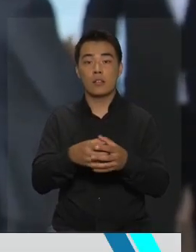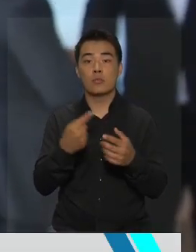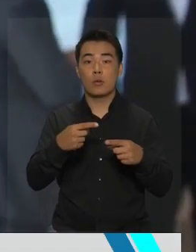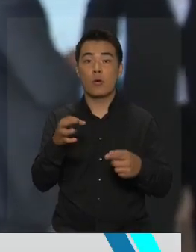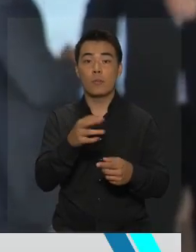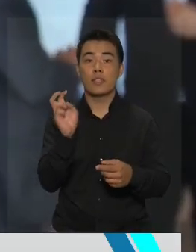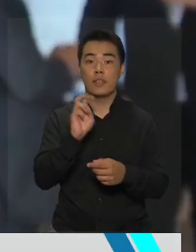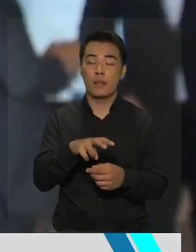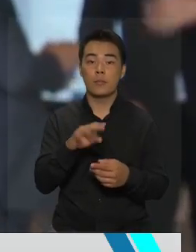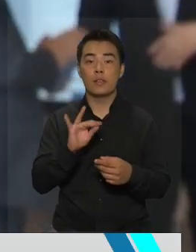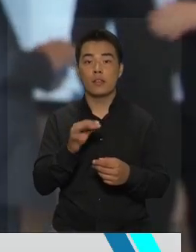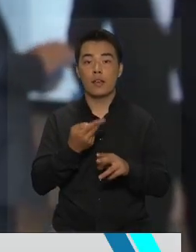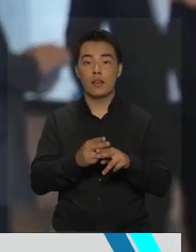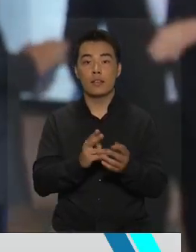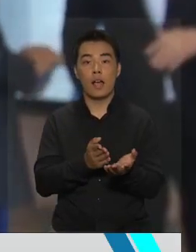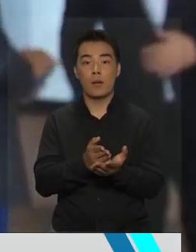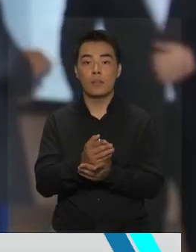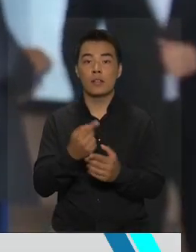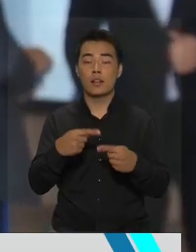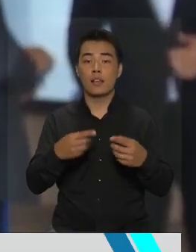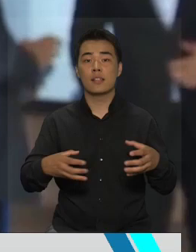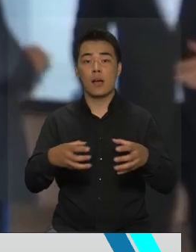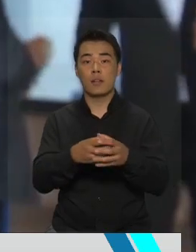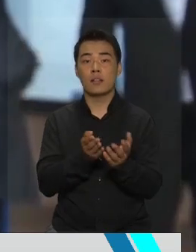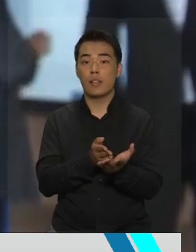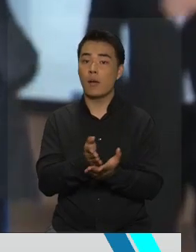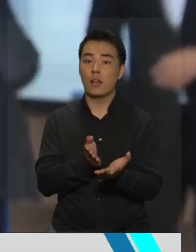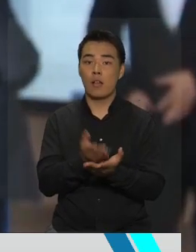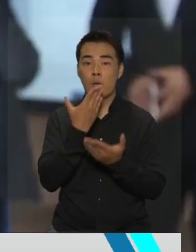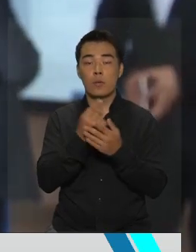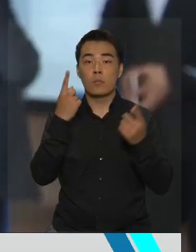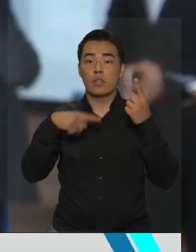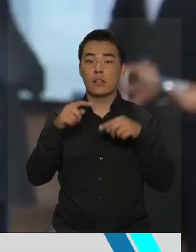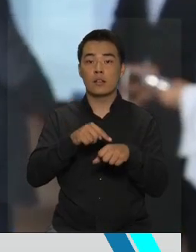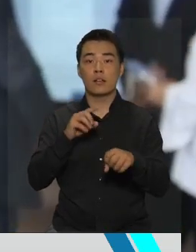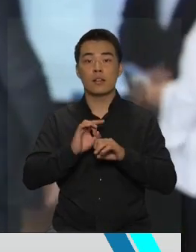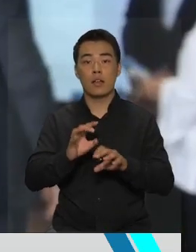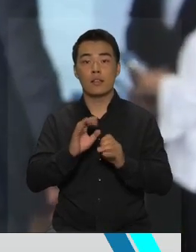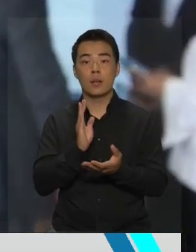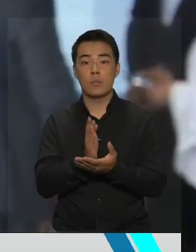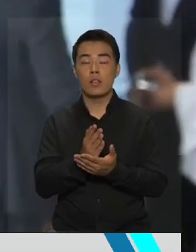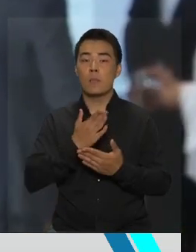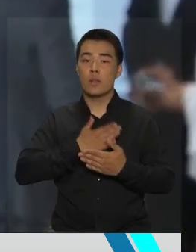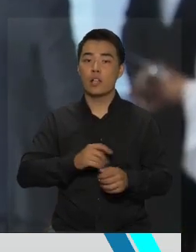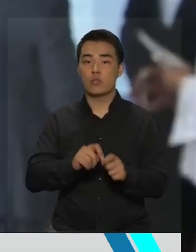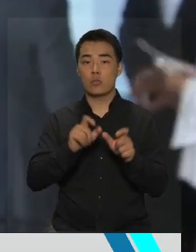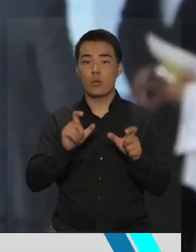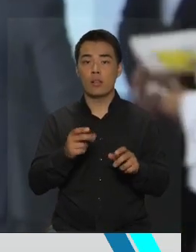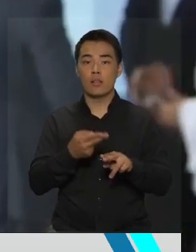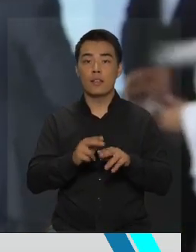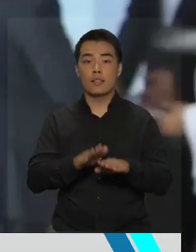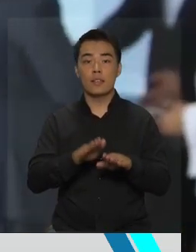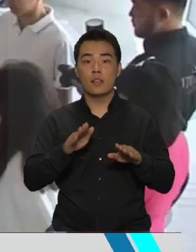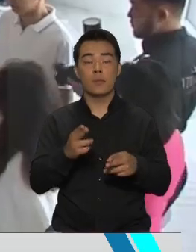қазіргі таңда мынау секцияларда әр түрлі бағыт бойынша өздерінің ойларымен бөлісуде. Оның ішінде жайлы мектеп, бала құқығы,